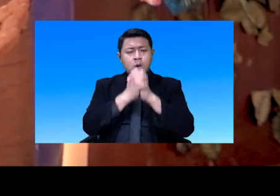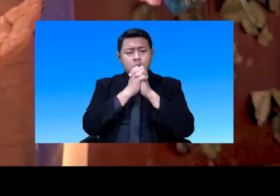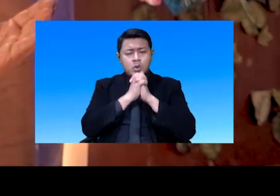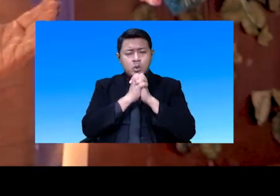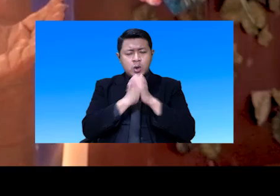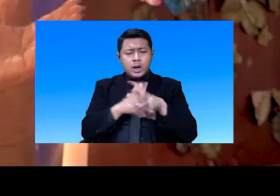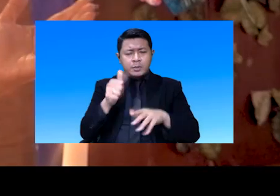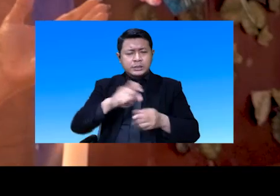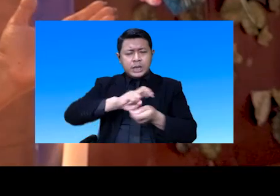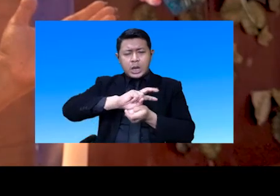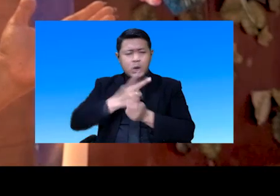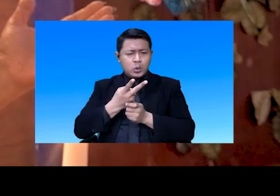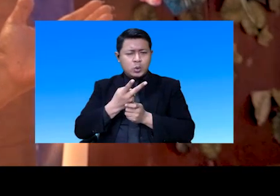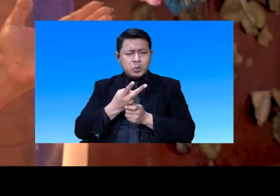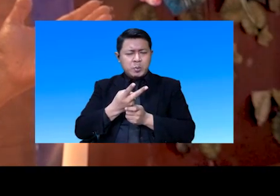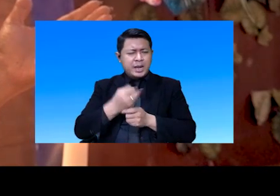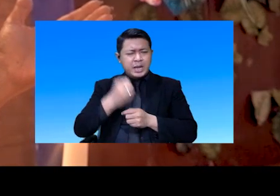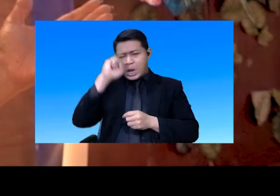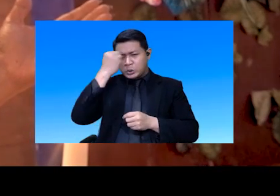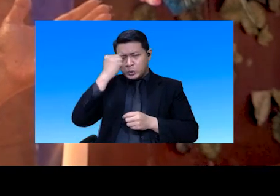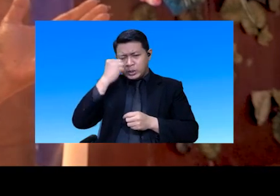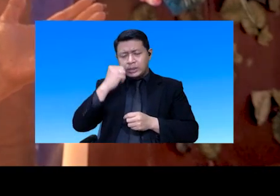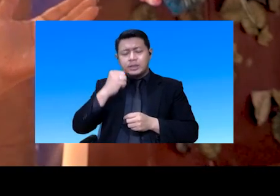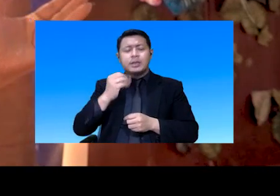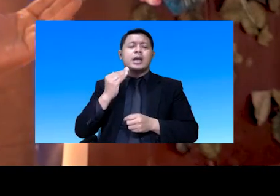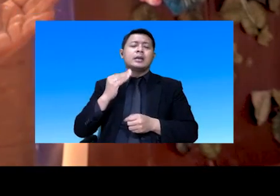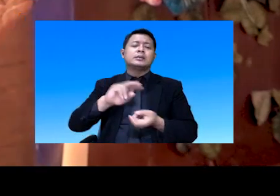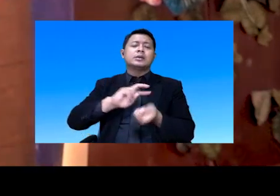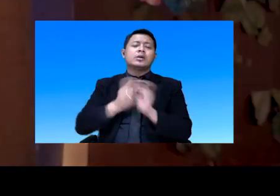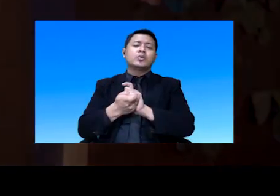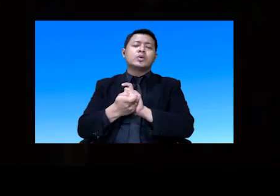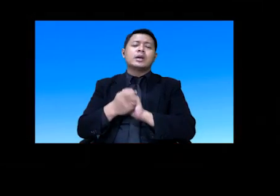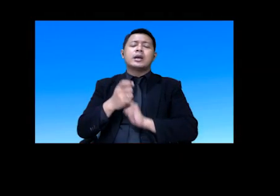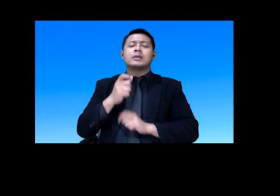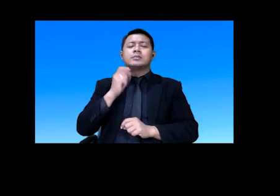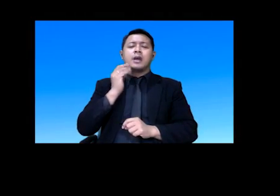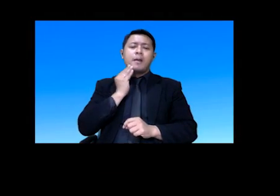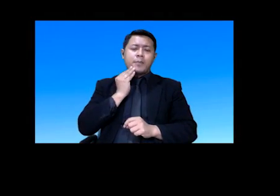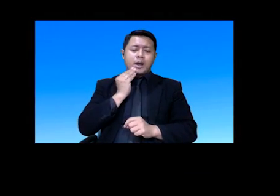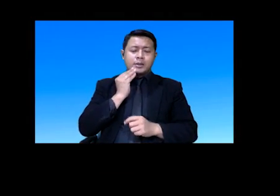mampu mengubahkan yang mustahil sekalipun. Dan aku percaya.